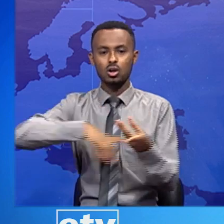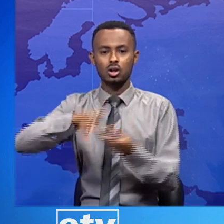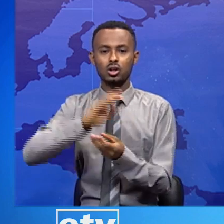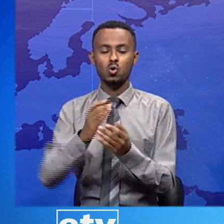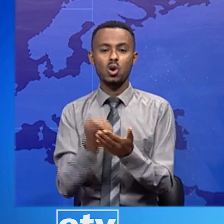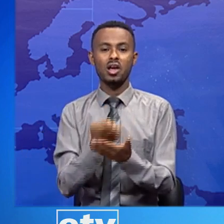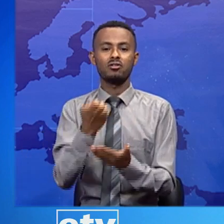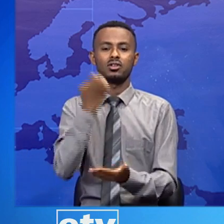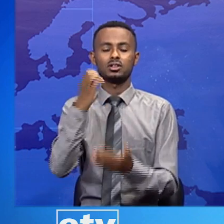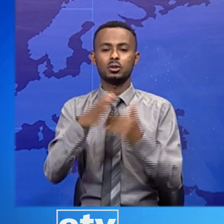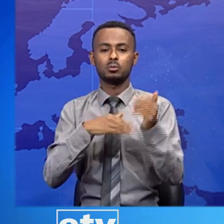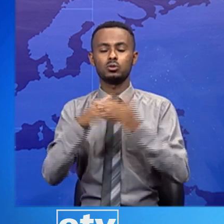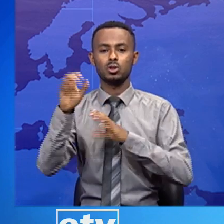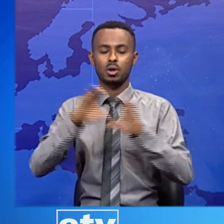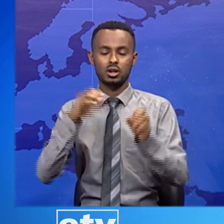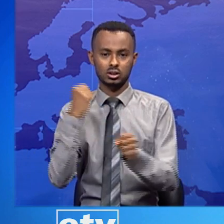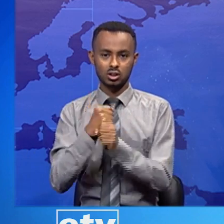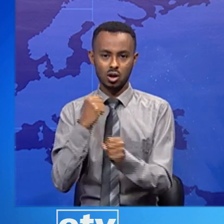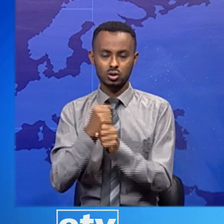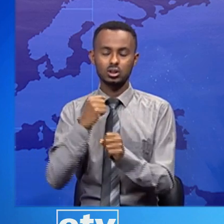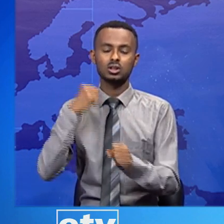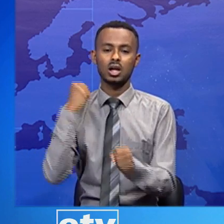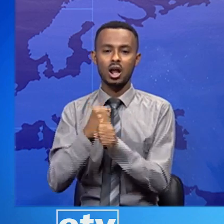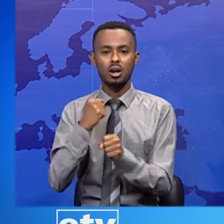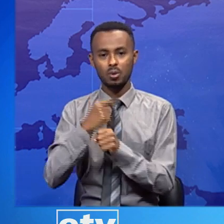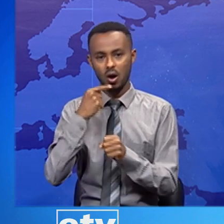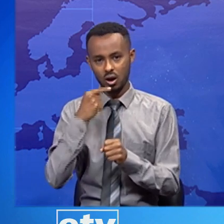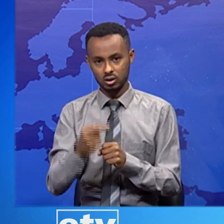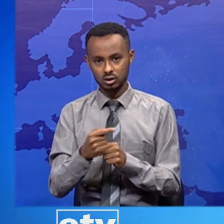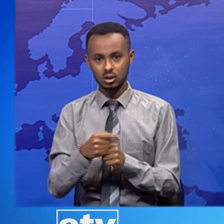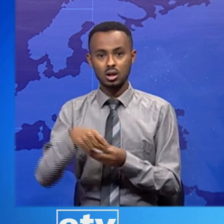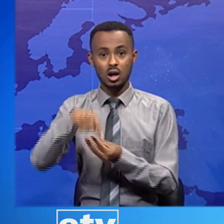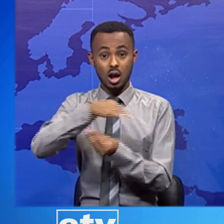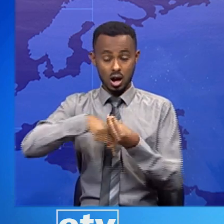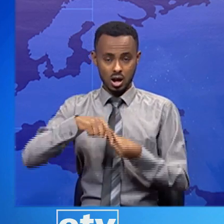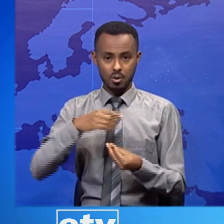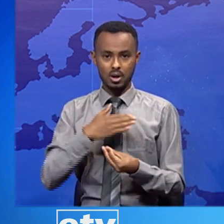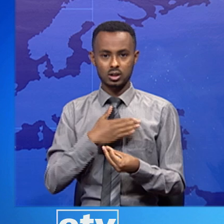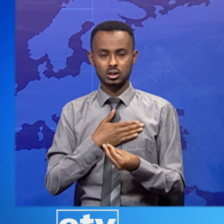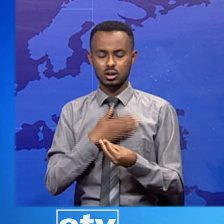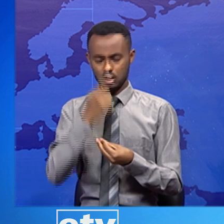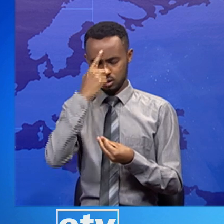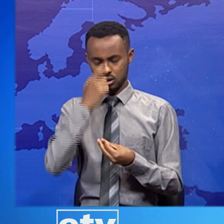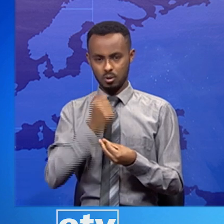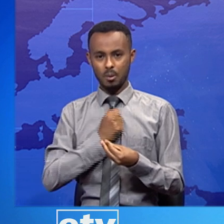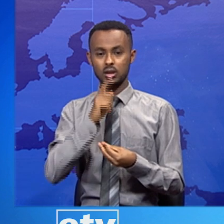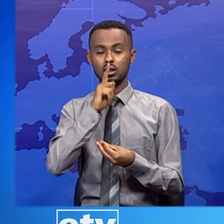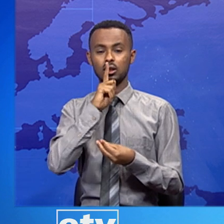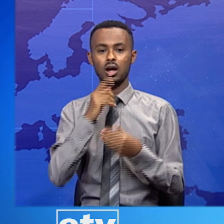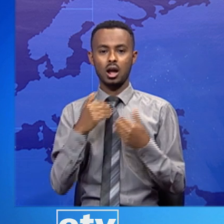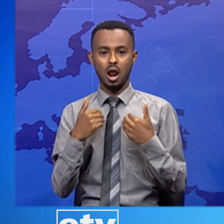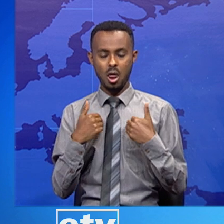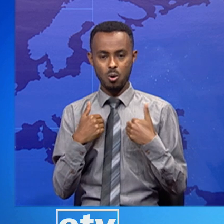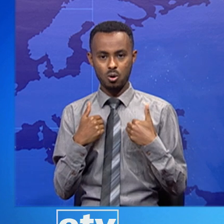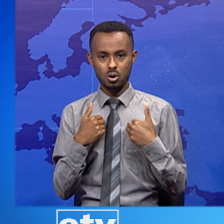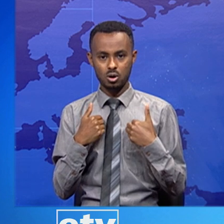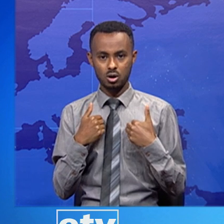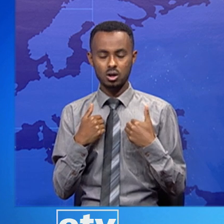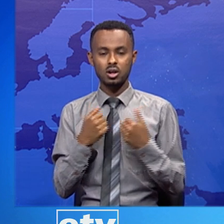ማስገኘታቸውንና ክልሉን ለኢንቨስትመንት ምቹ የማድረግ ስራዎችን እንሰራለን ብለዋል። አካባቢያችንን አስተማማኝ ጸጥታ